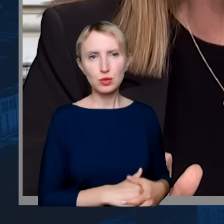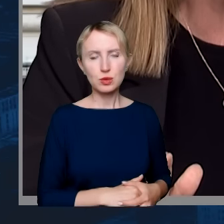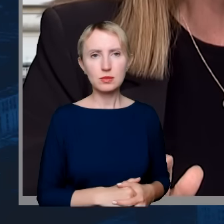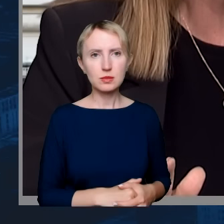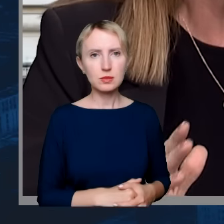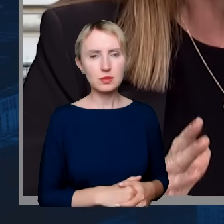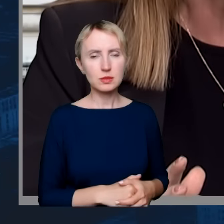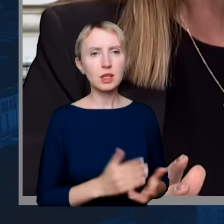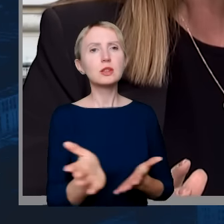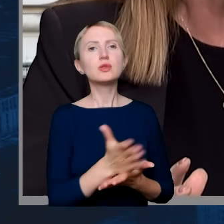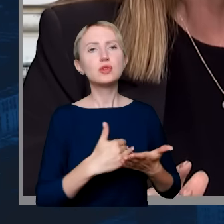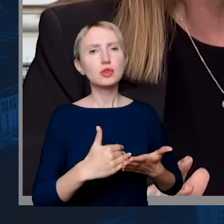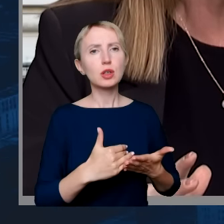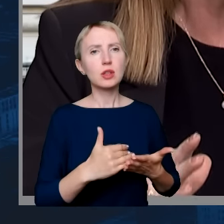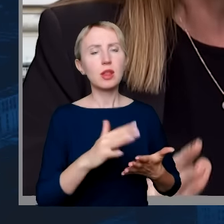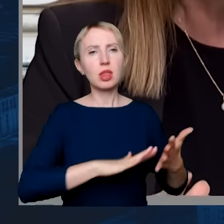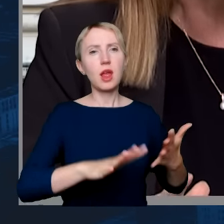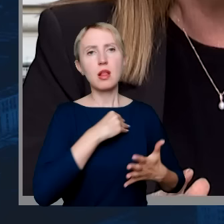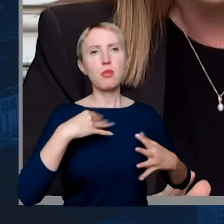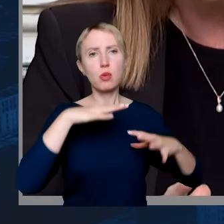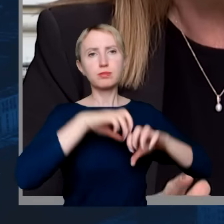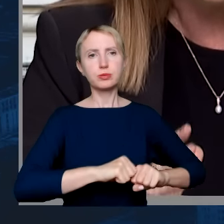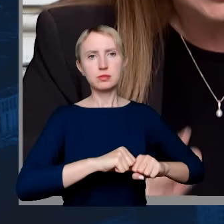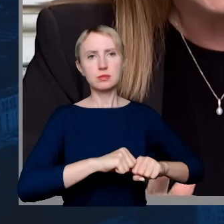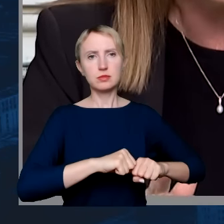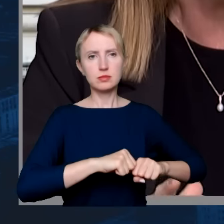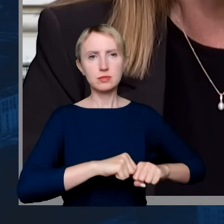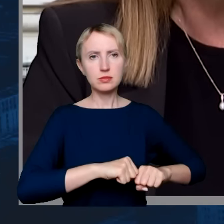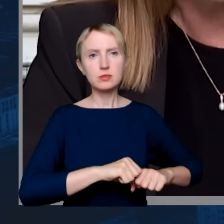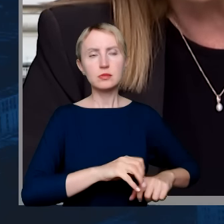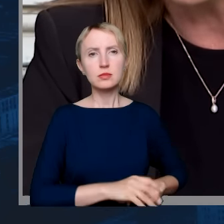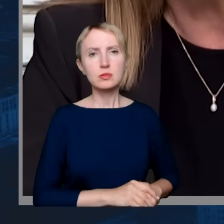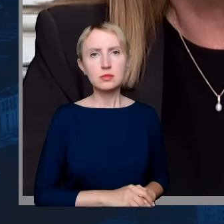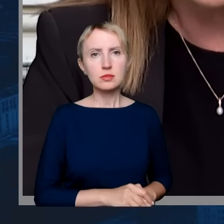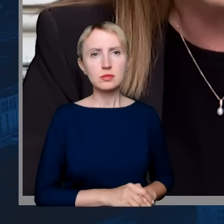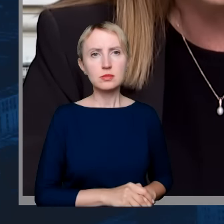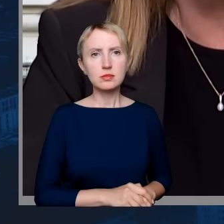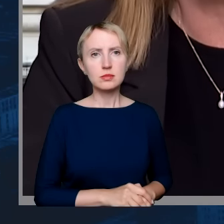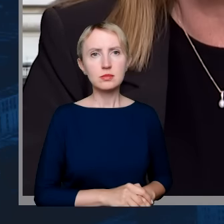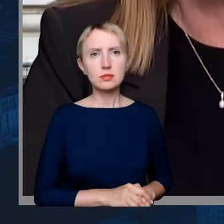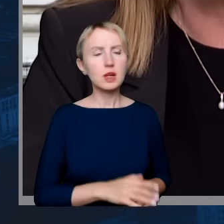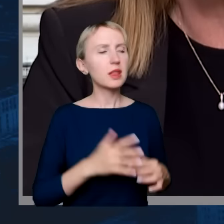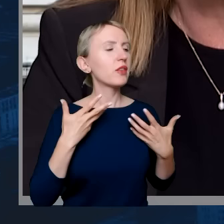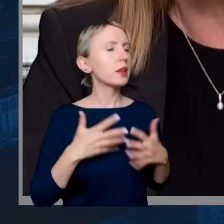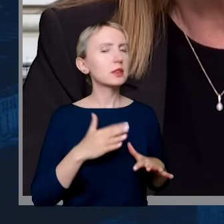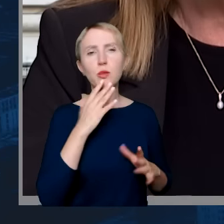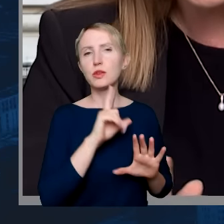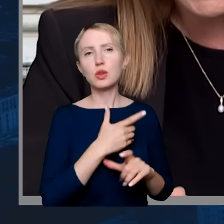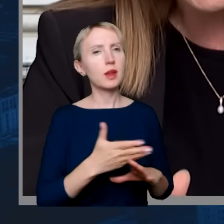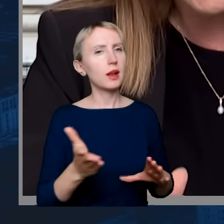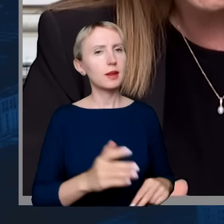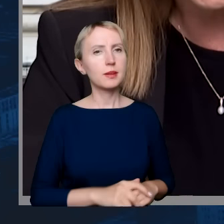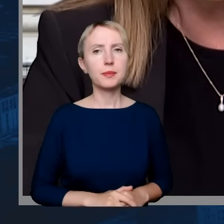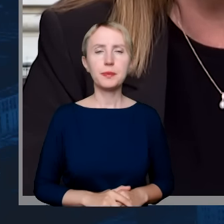zajmą część terytorium naszego kraju i nie chcę mówić, co może być dalej. To